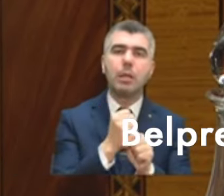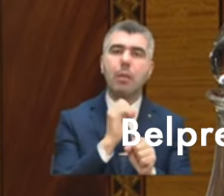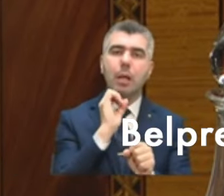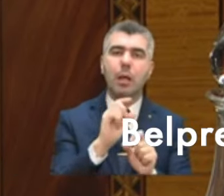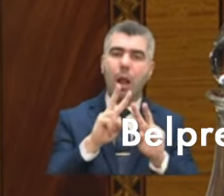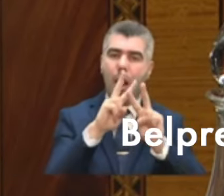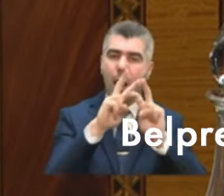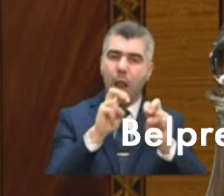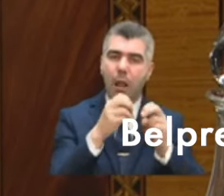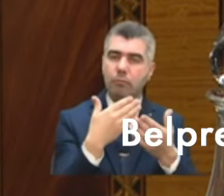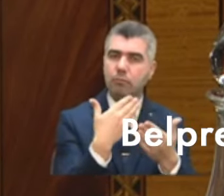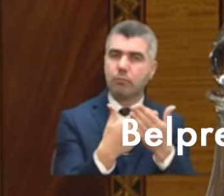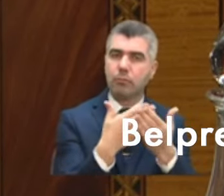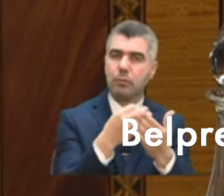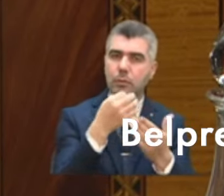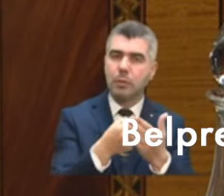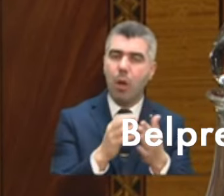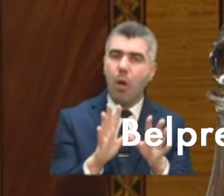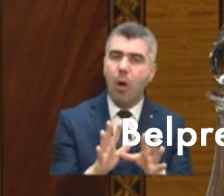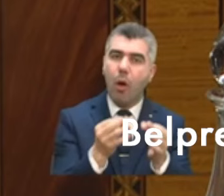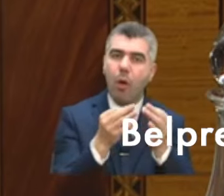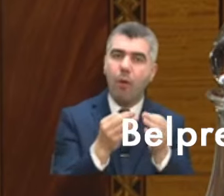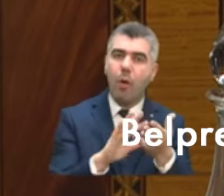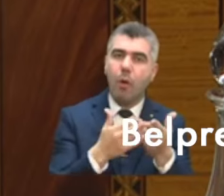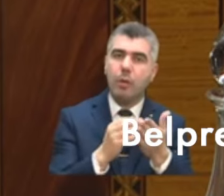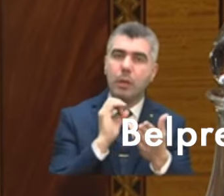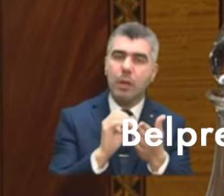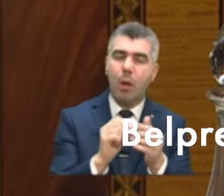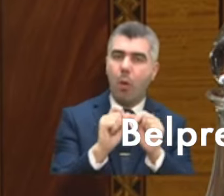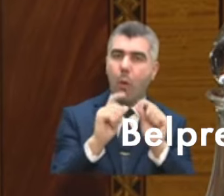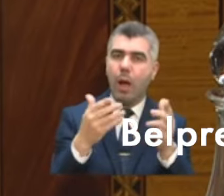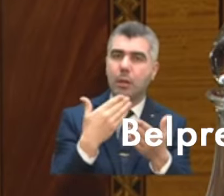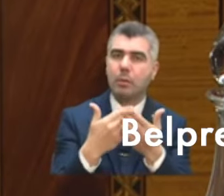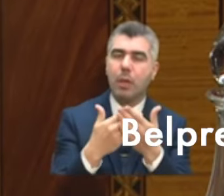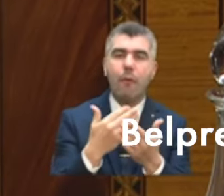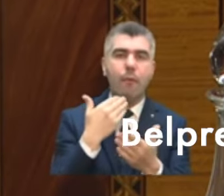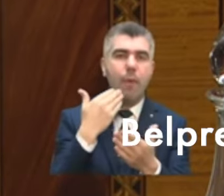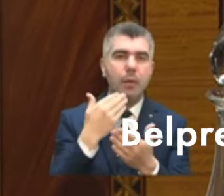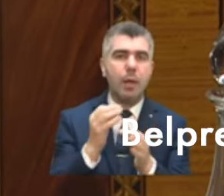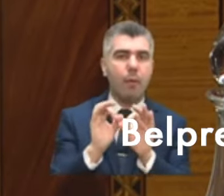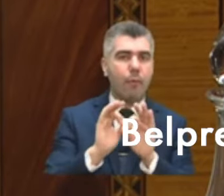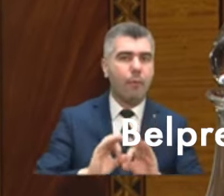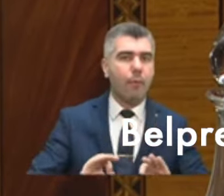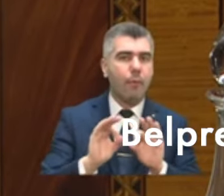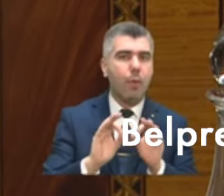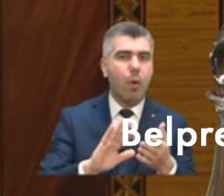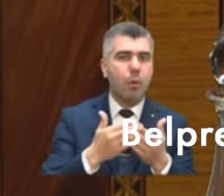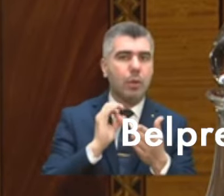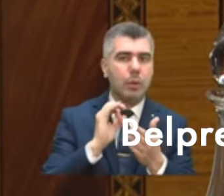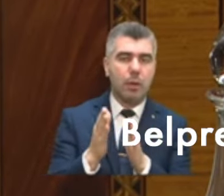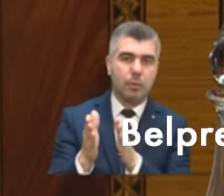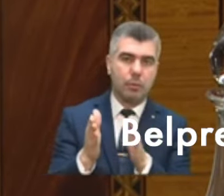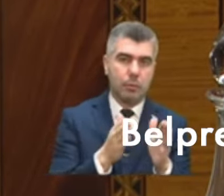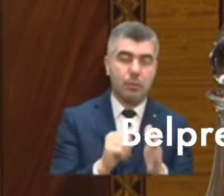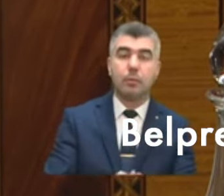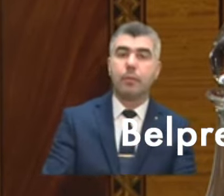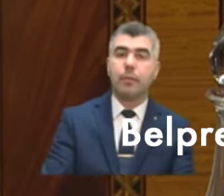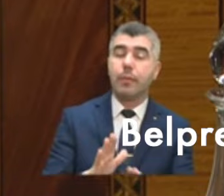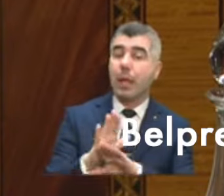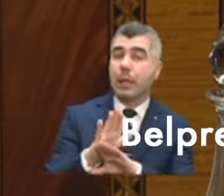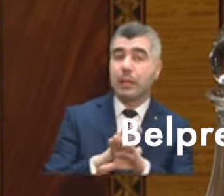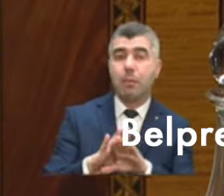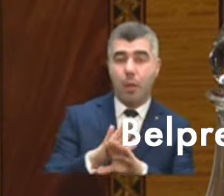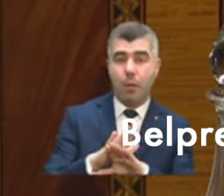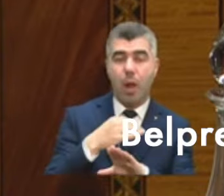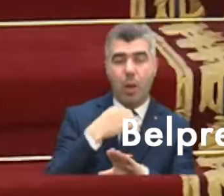الرقابيه التقييميه بهدف تطوير النجاعه ومحاربه الفساد في شتى المجالات لكن اسمحوا لي ان